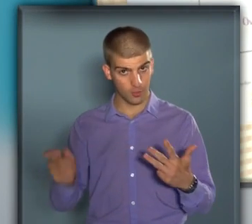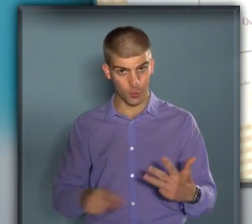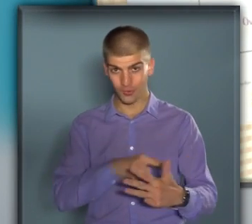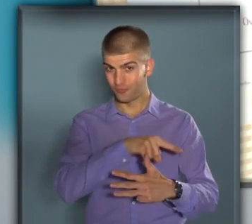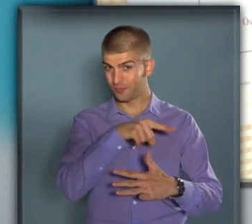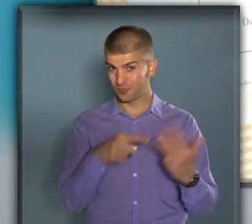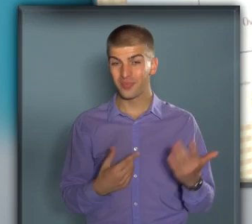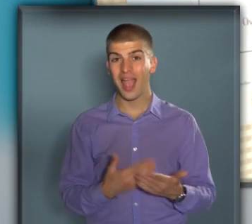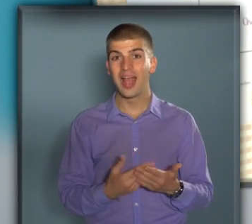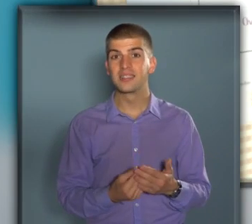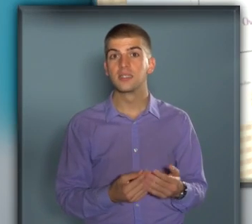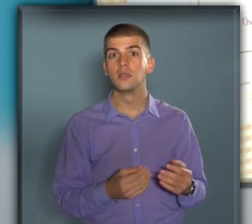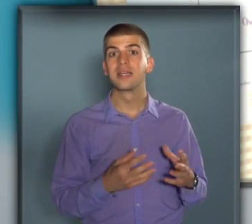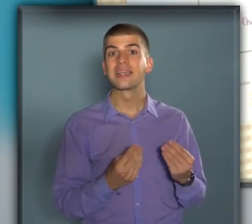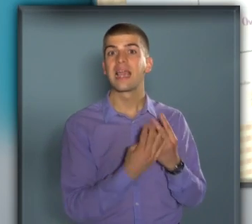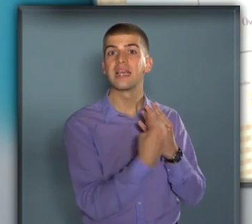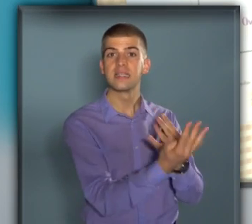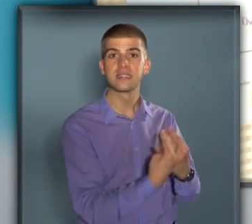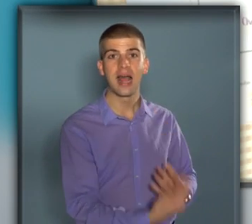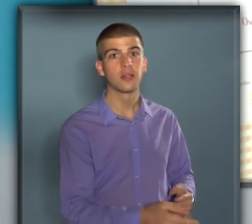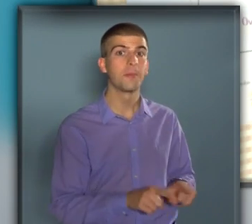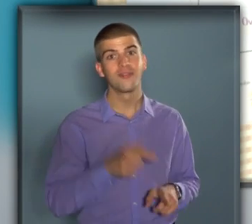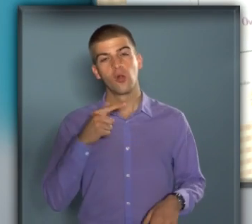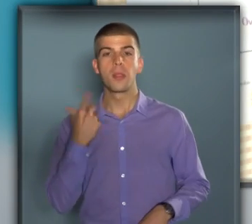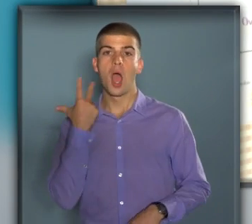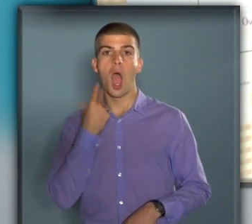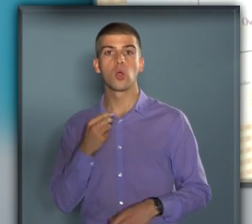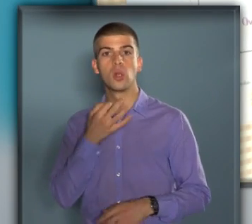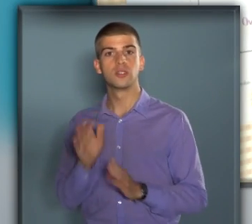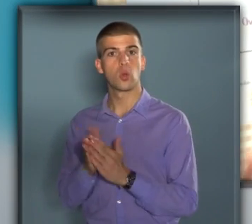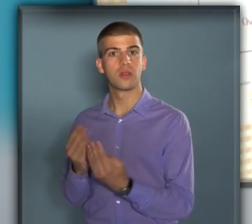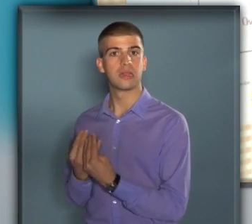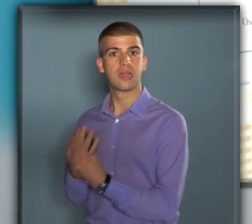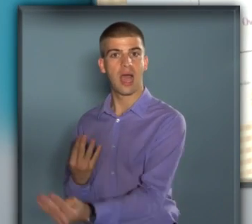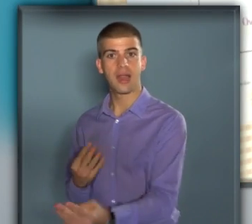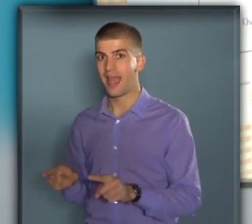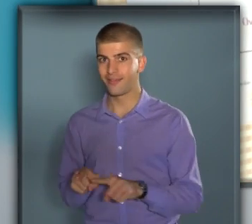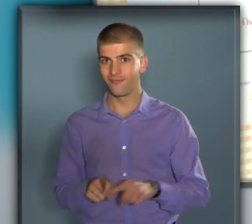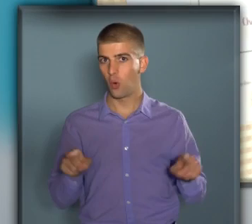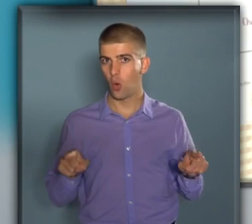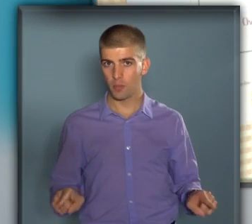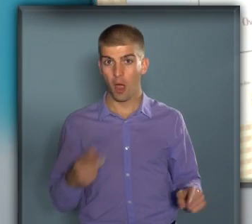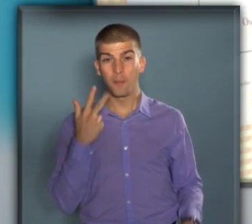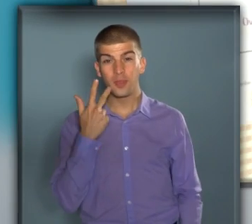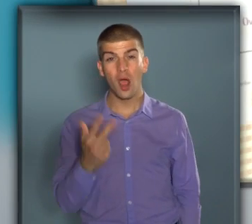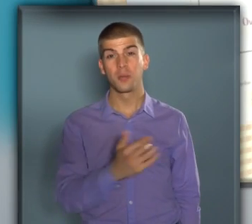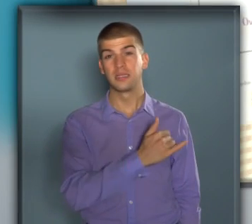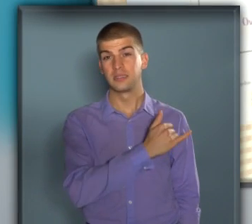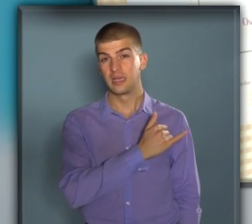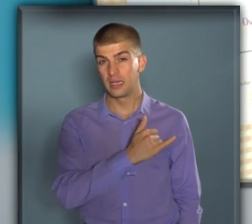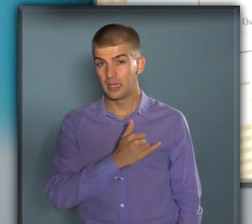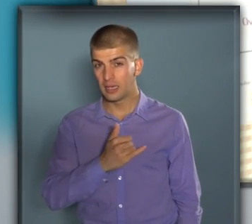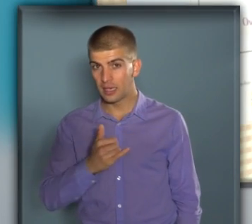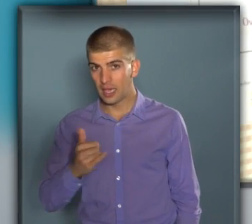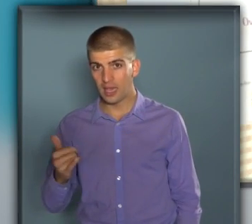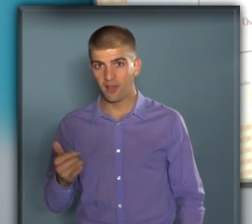kell készleten tartanunk, mint mondjuk az angol szótárat. Tehát ha belegondolunk 30 évbe, akkor ez alatt